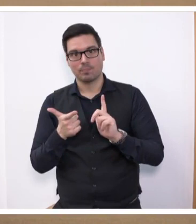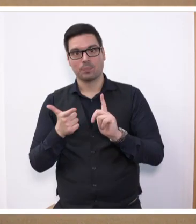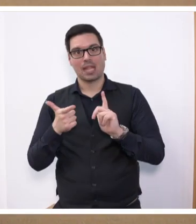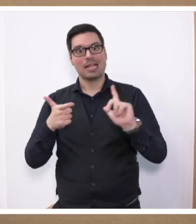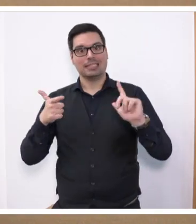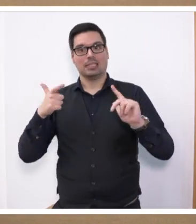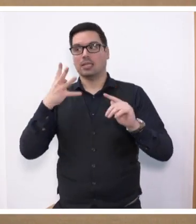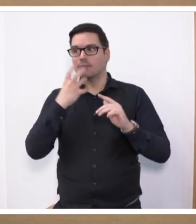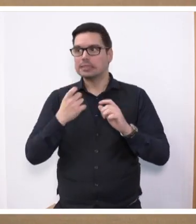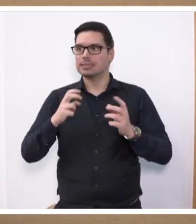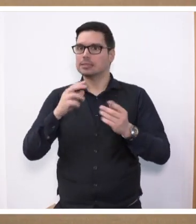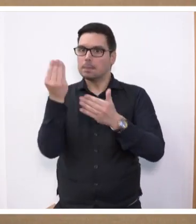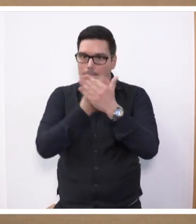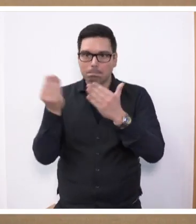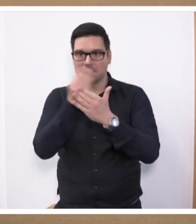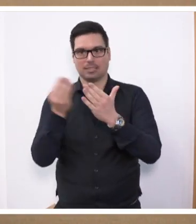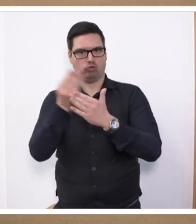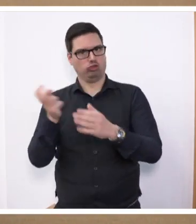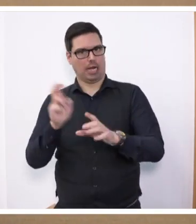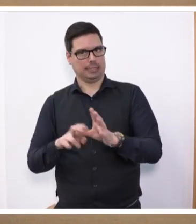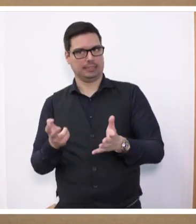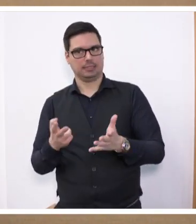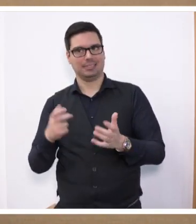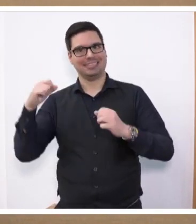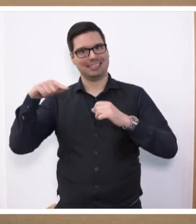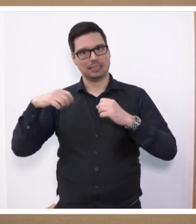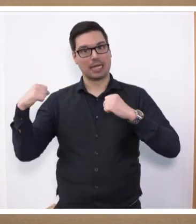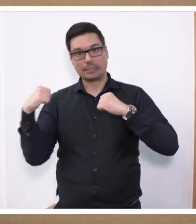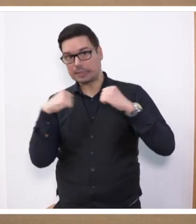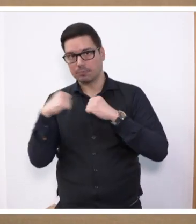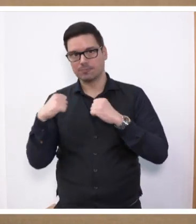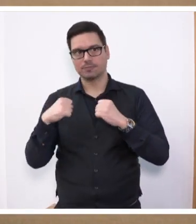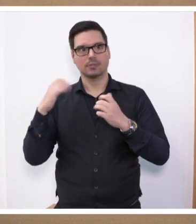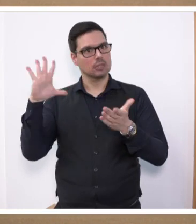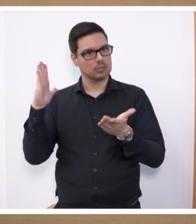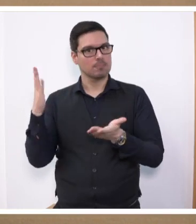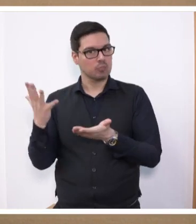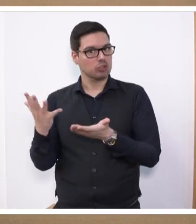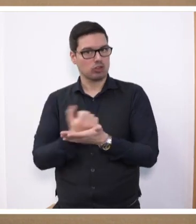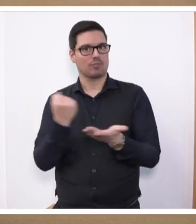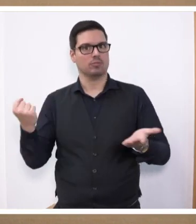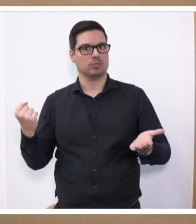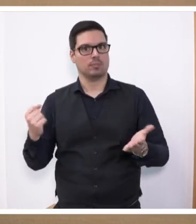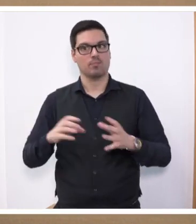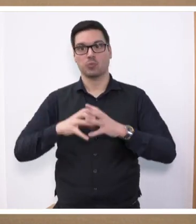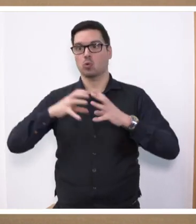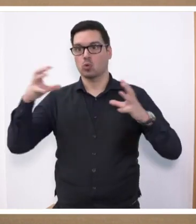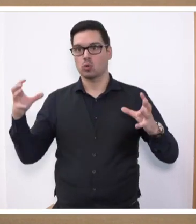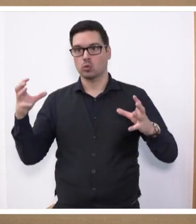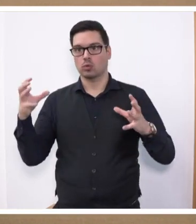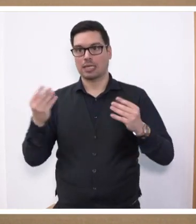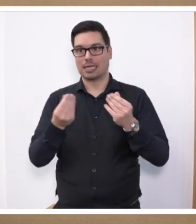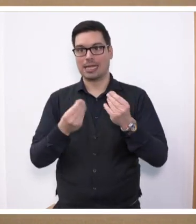Wandel auch aktiv mitgestalten. Und dieser Kampf, er hat sich auch gelohnt. Die Gelder für das größte